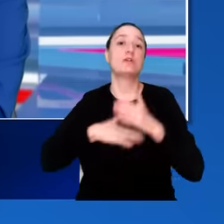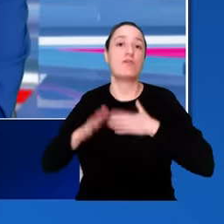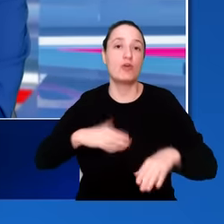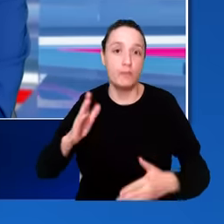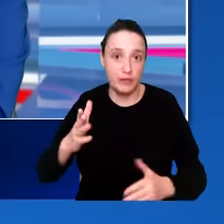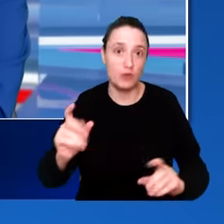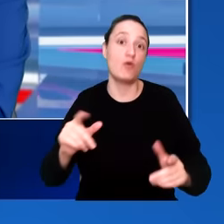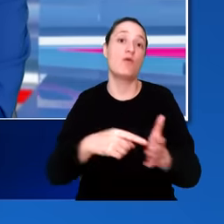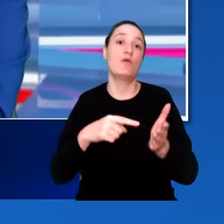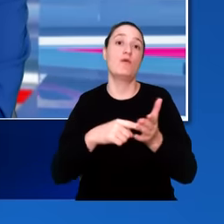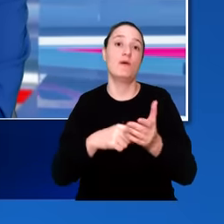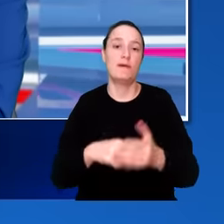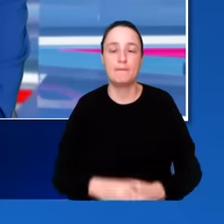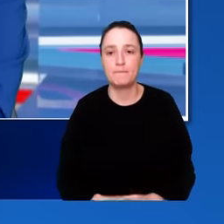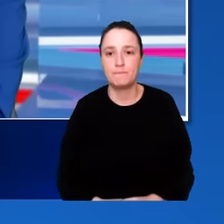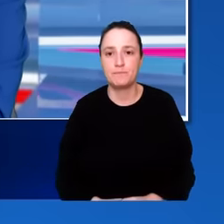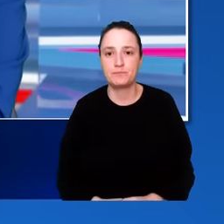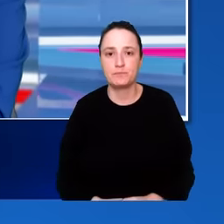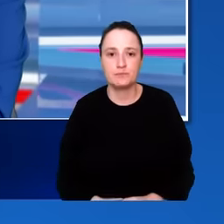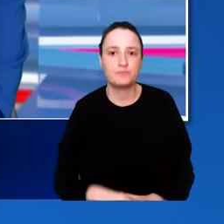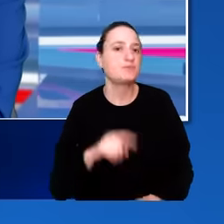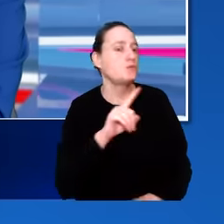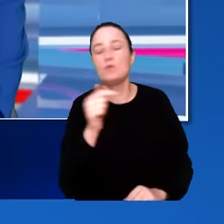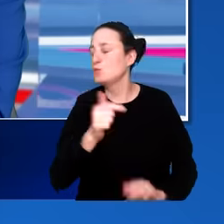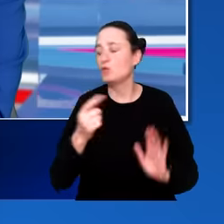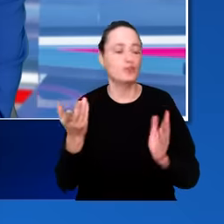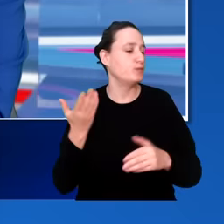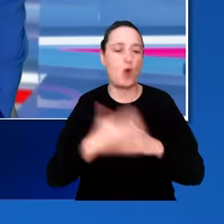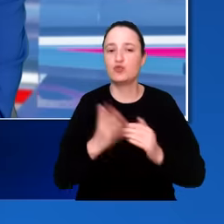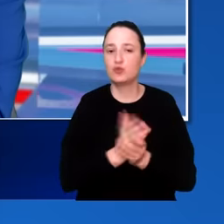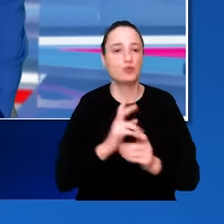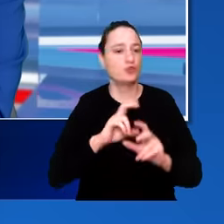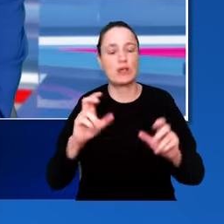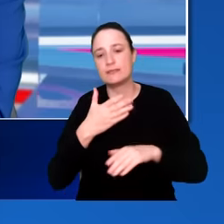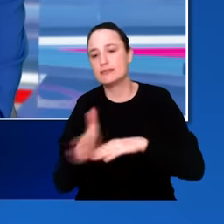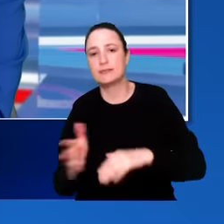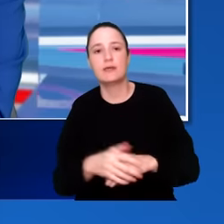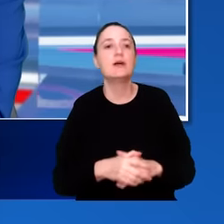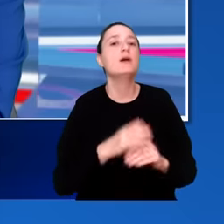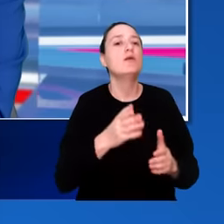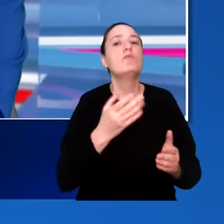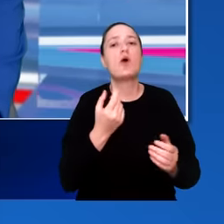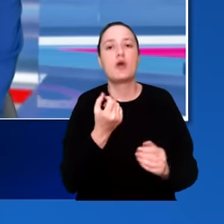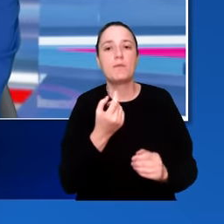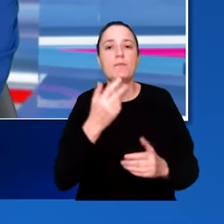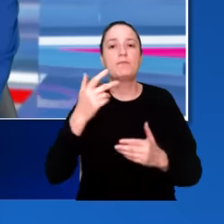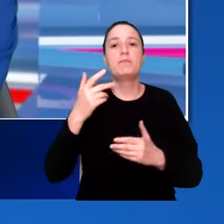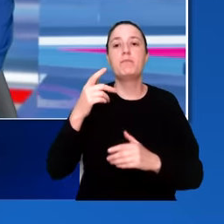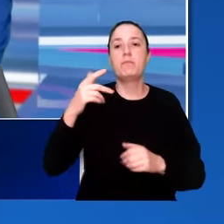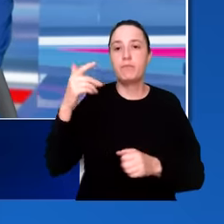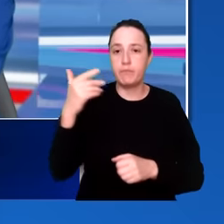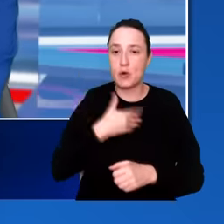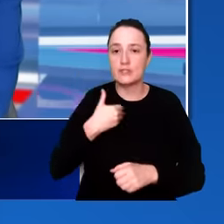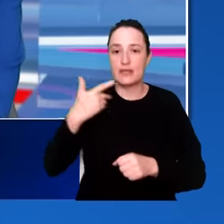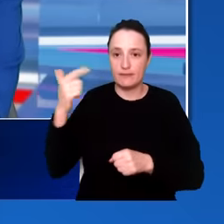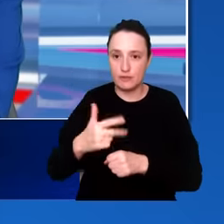pamiętajmy, szanowni państwo, musimy postawić kropkę, bo jesteśmy po czasie. Pani poseł Elżbieta Burkiewicz, Polska 2050, trzecia droga